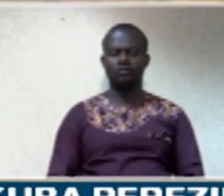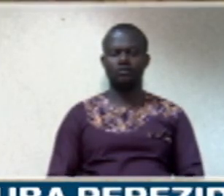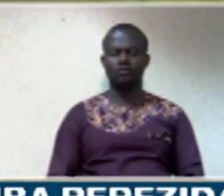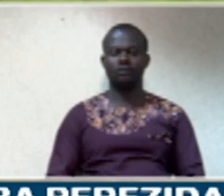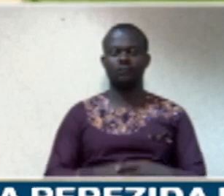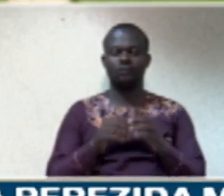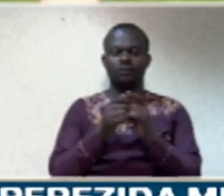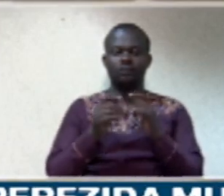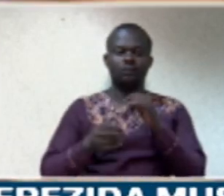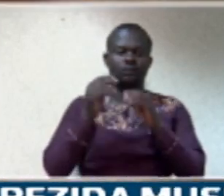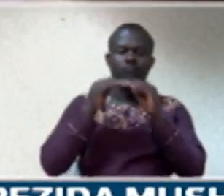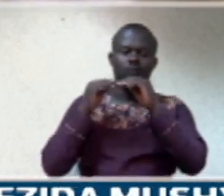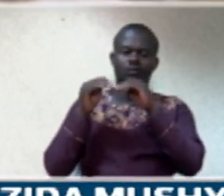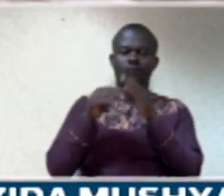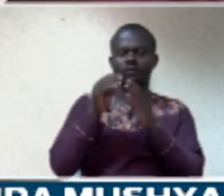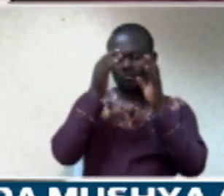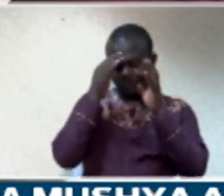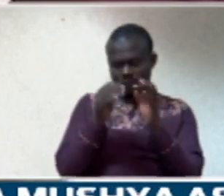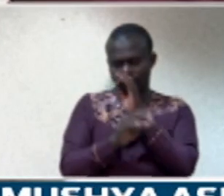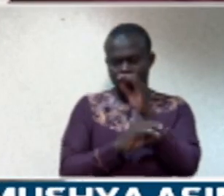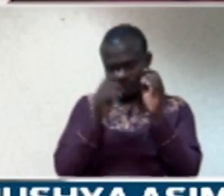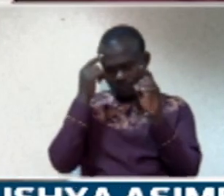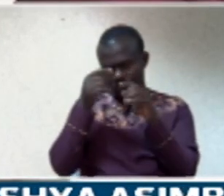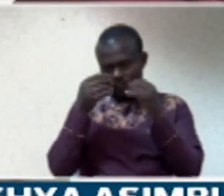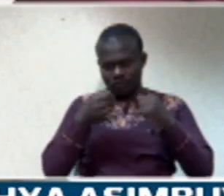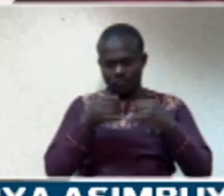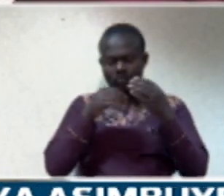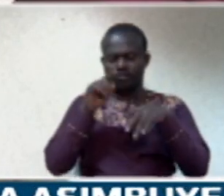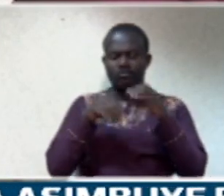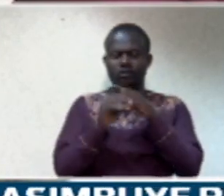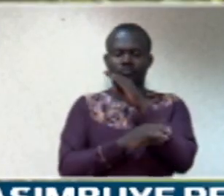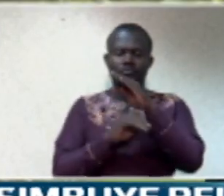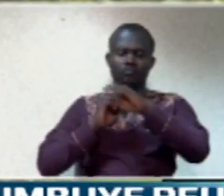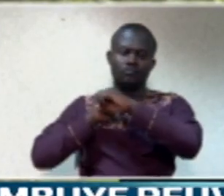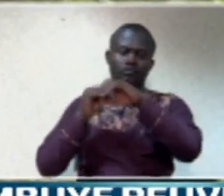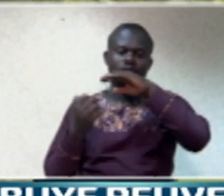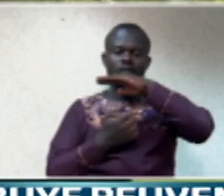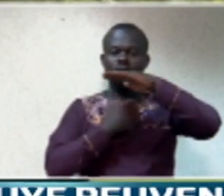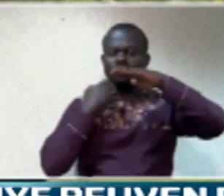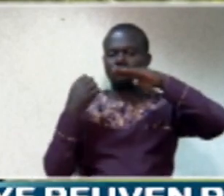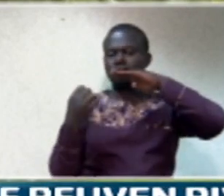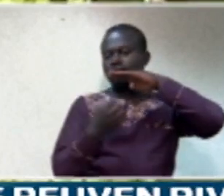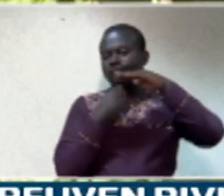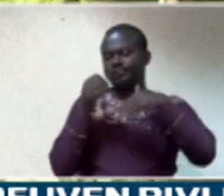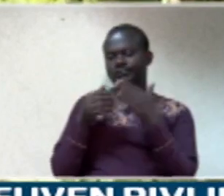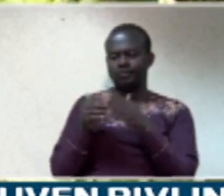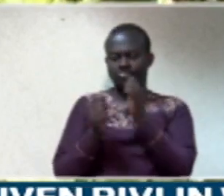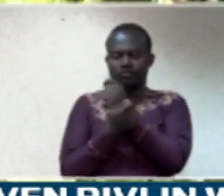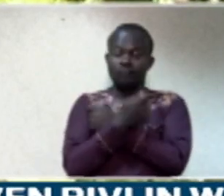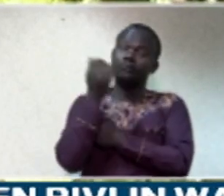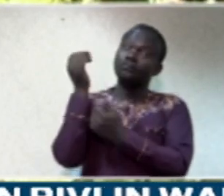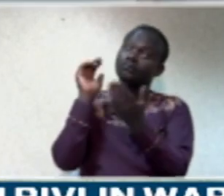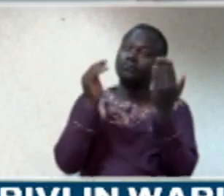Munama ikururwa hejuru ku ngamba z'igihugu zigamije gushyira mu bikorwa politiki z'igihugu zo kurinda ibidukikije no guhangana n'imihindagurikire